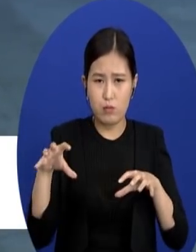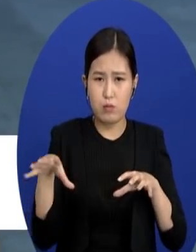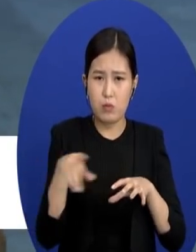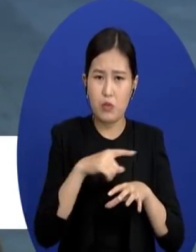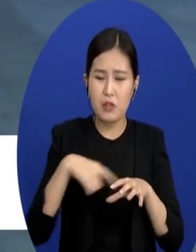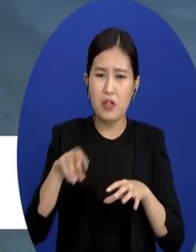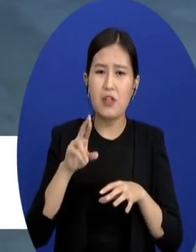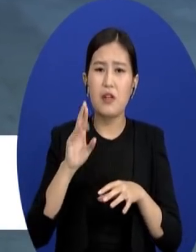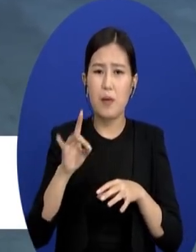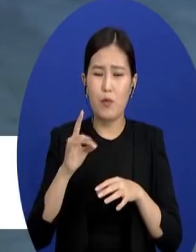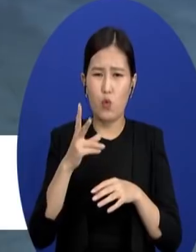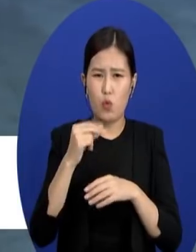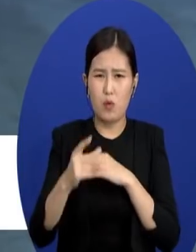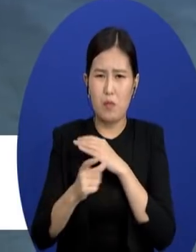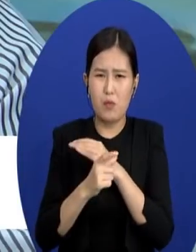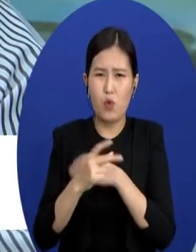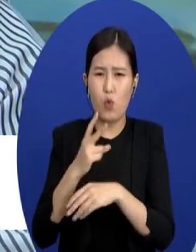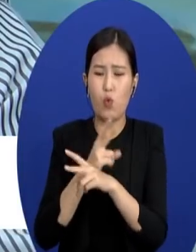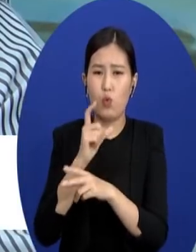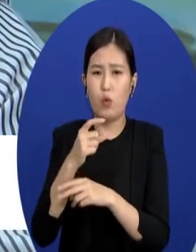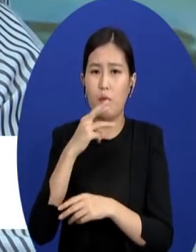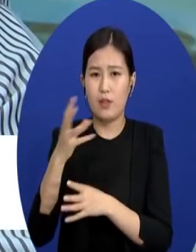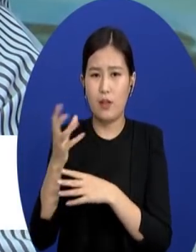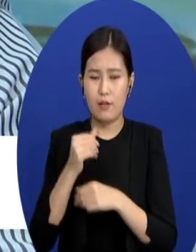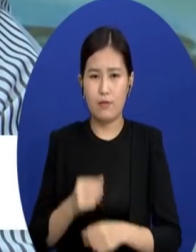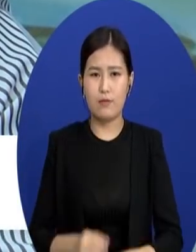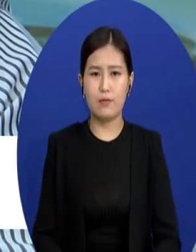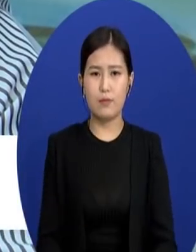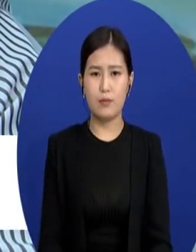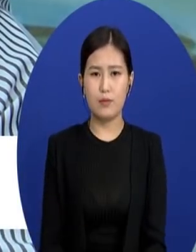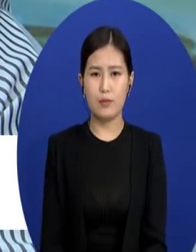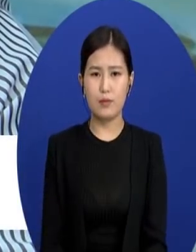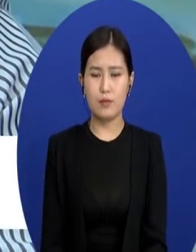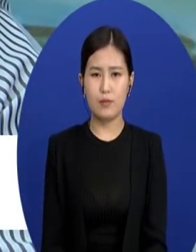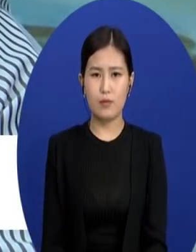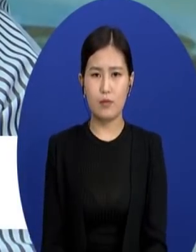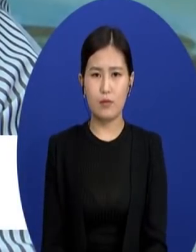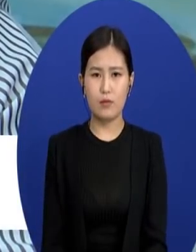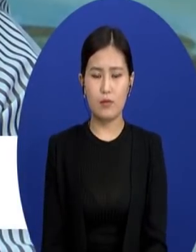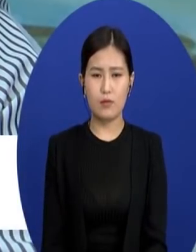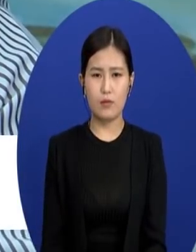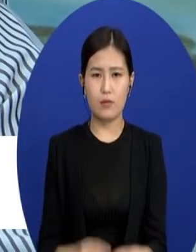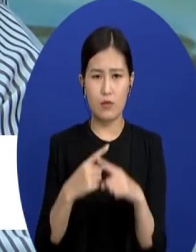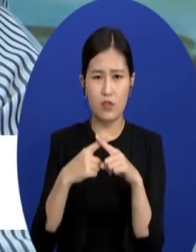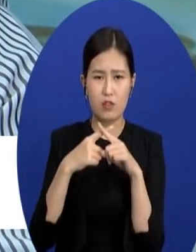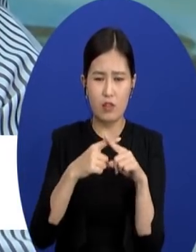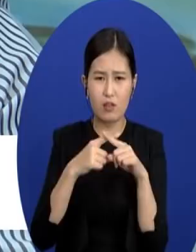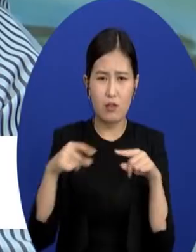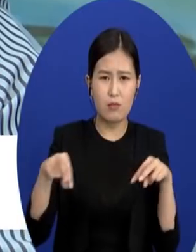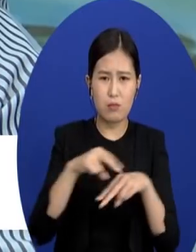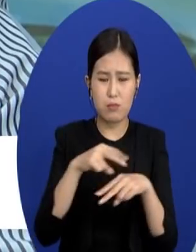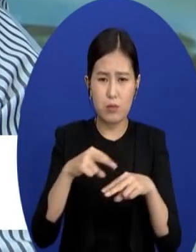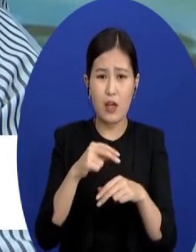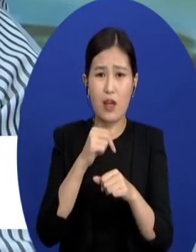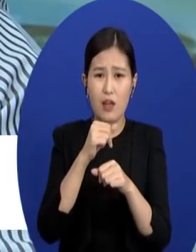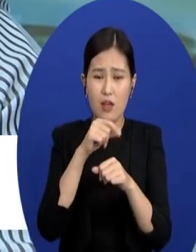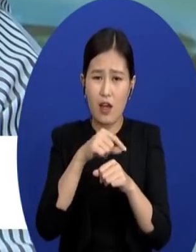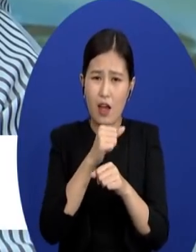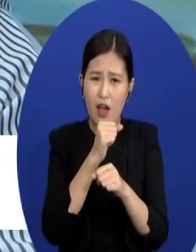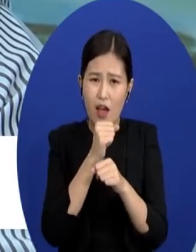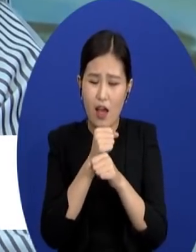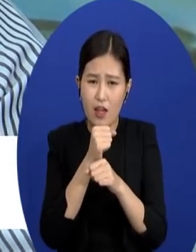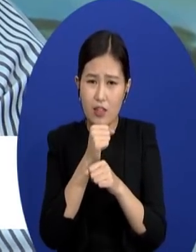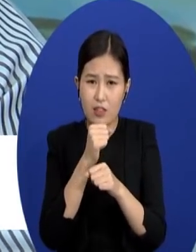бид мэрэгжлийн хуульчаас тодруулсан юм. Энэ 20 цэрийн энэ дэглэмийн үед бол ажлын байрыг хэвээр хатгална